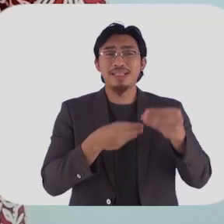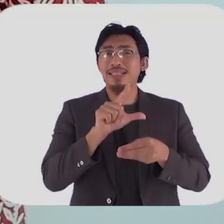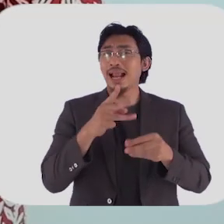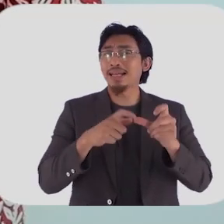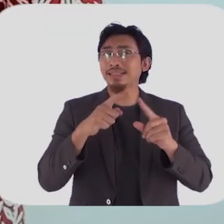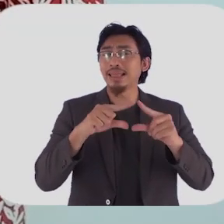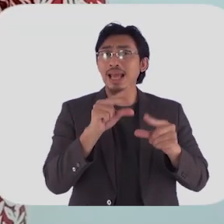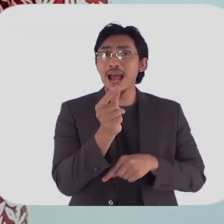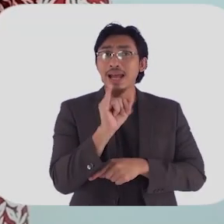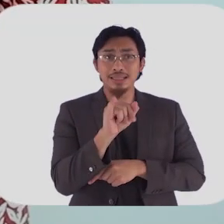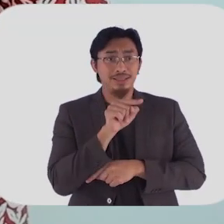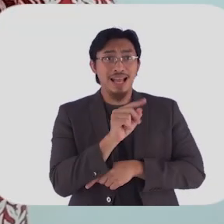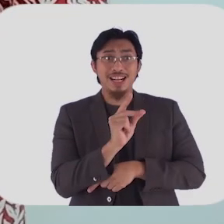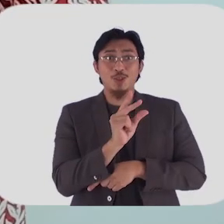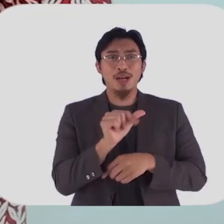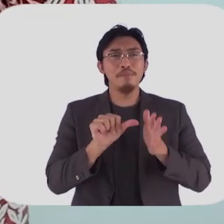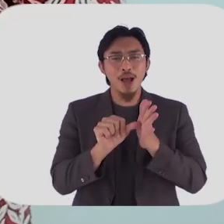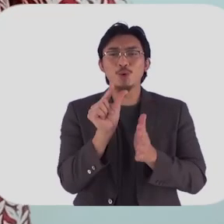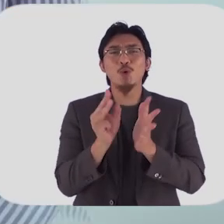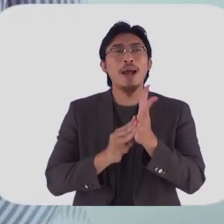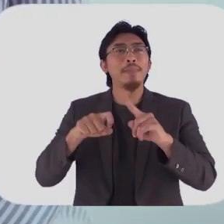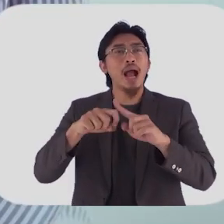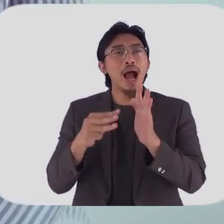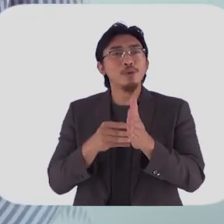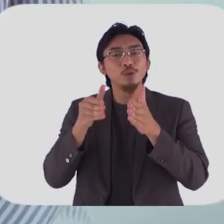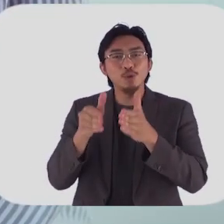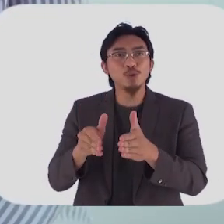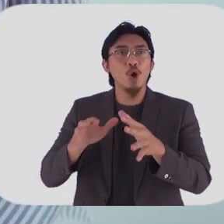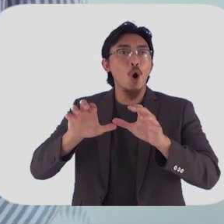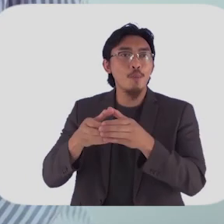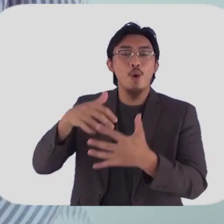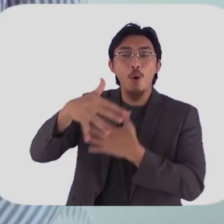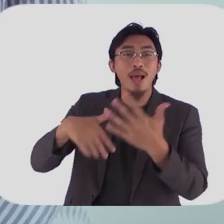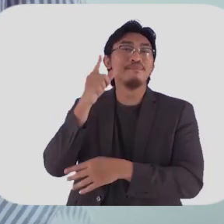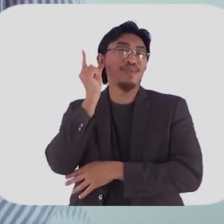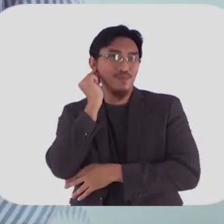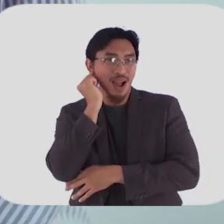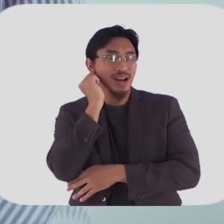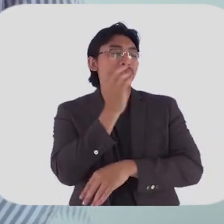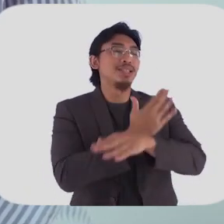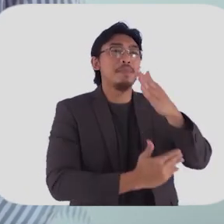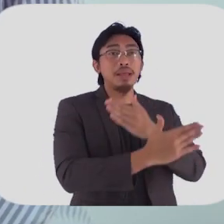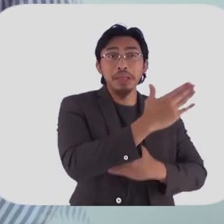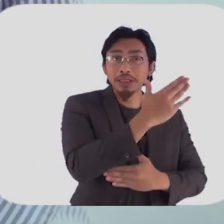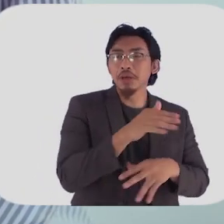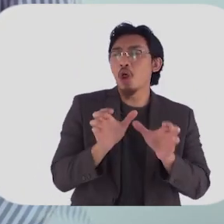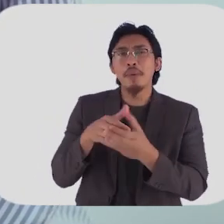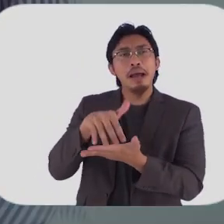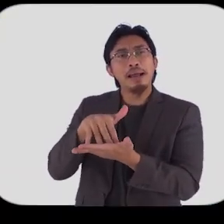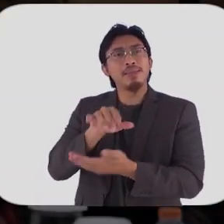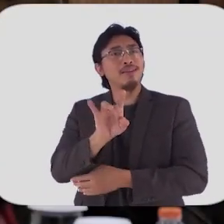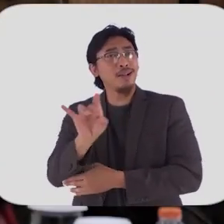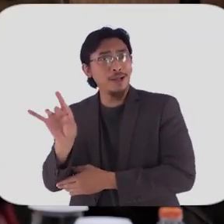Melalui proyek Bisnis Lestari, Restore membantu UMKM, khususnya yang dikelola oleh perempuan, penyandang disabilitas,